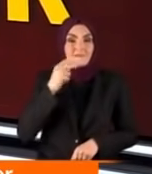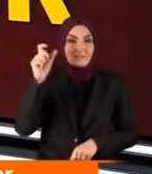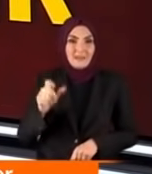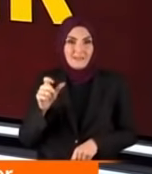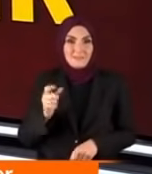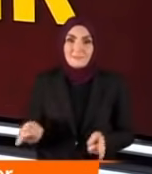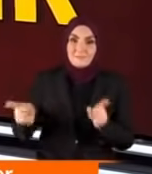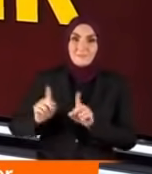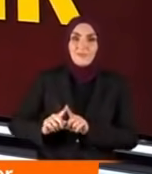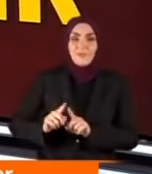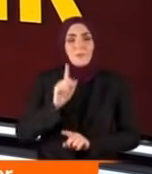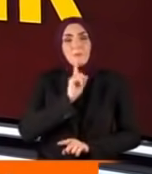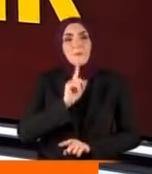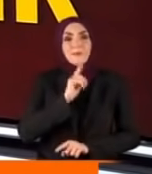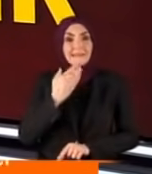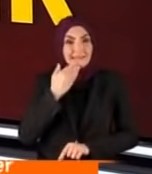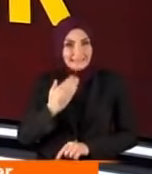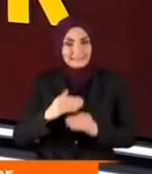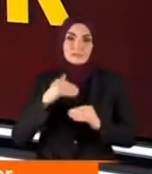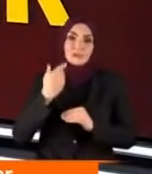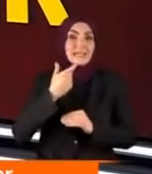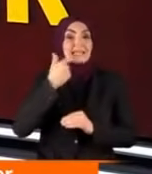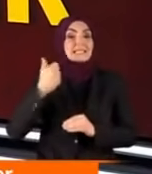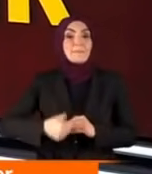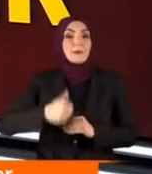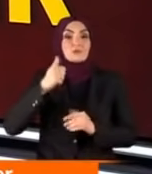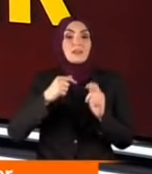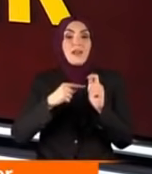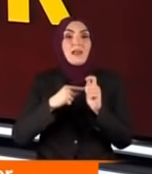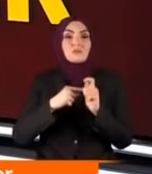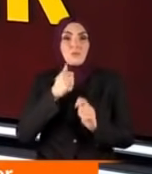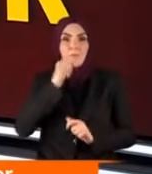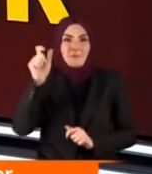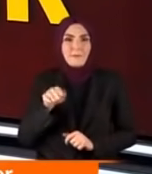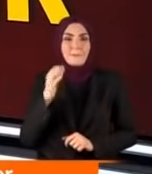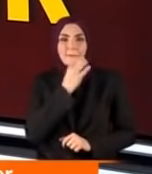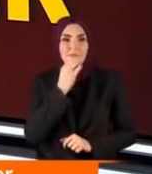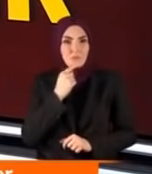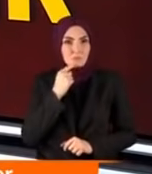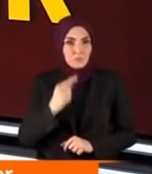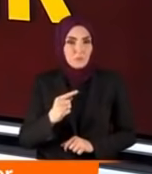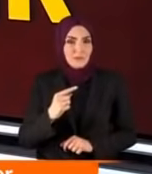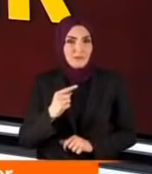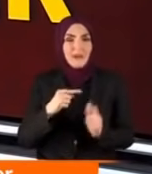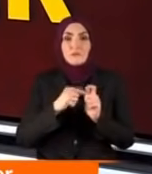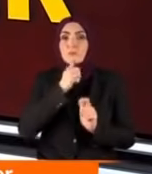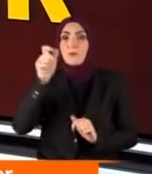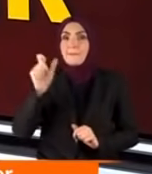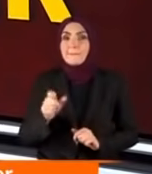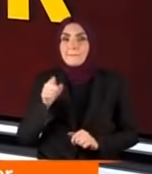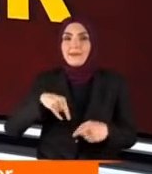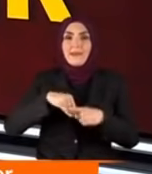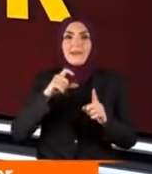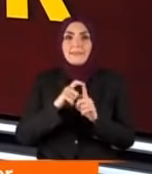sonra bu kez eski eş genel başkan Ertuğrul Kükçü'den benzer bir çıkış geldi. Kükçü, HDP'yi veren iktidarı